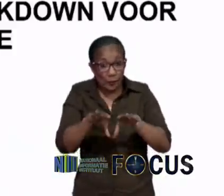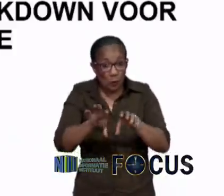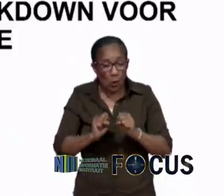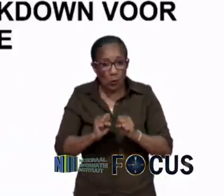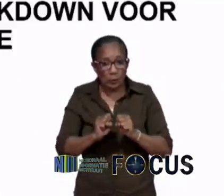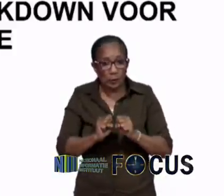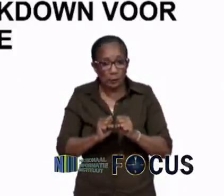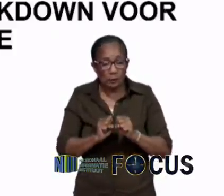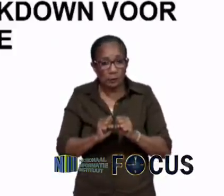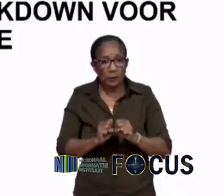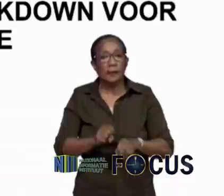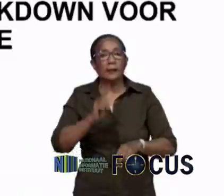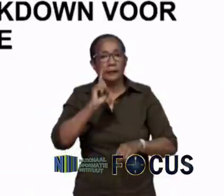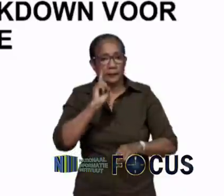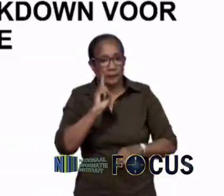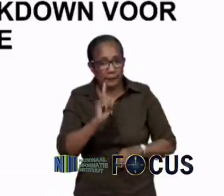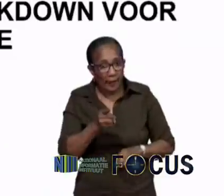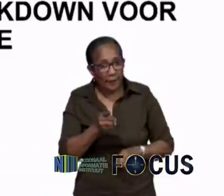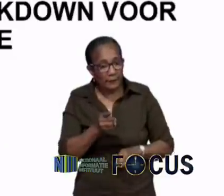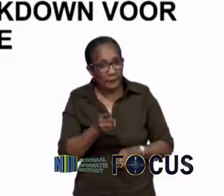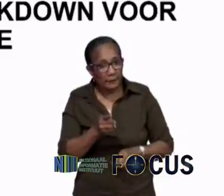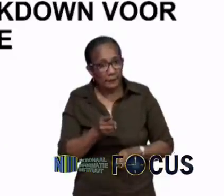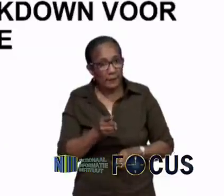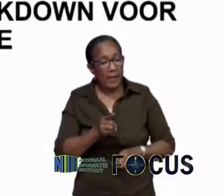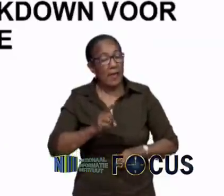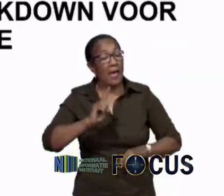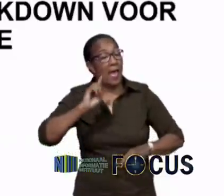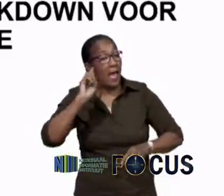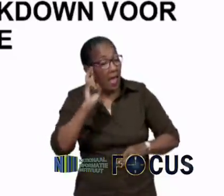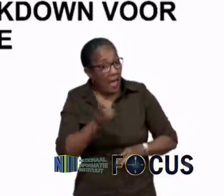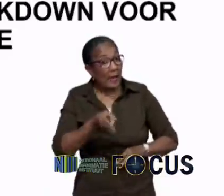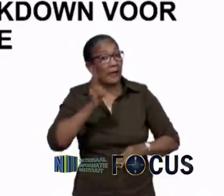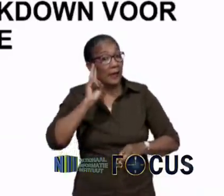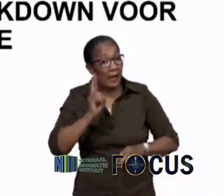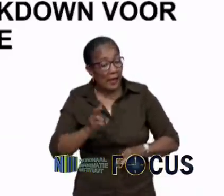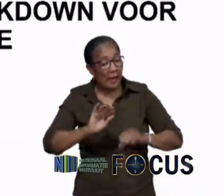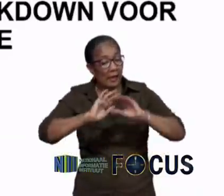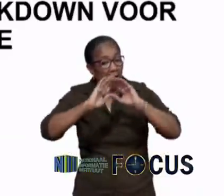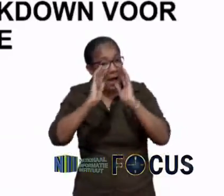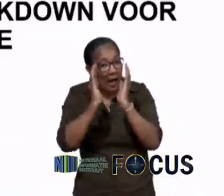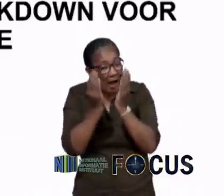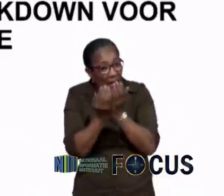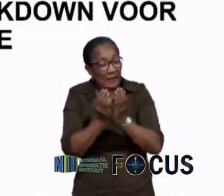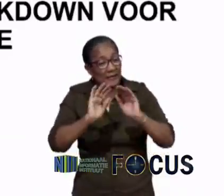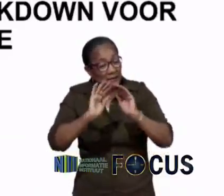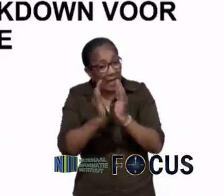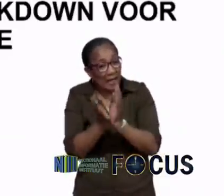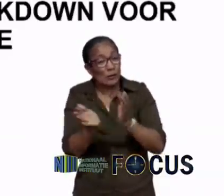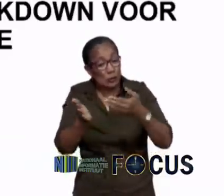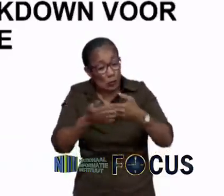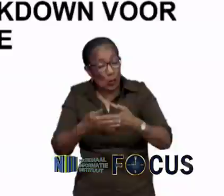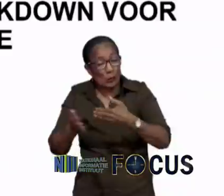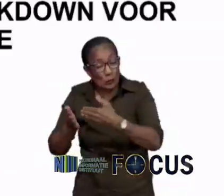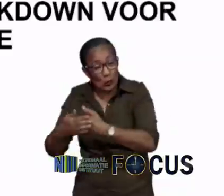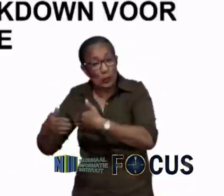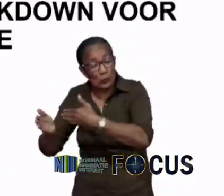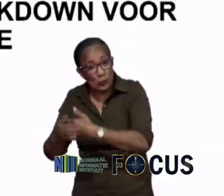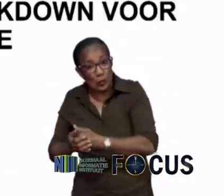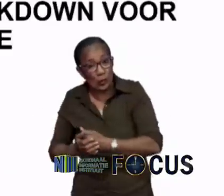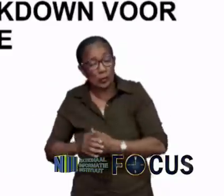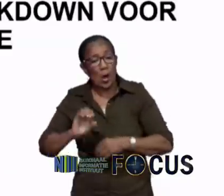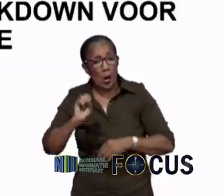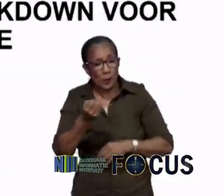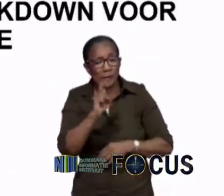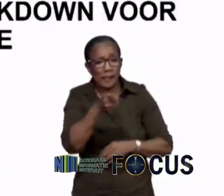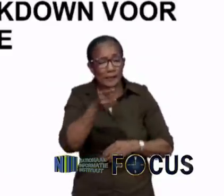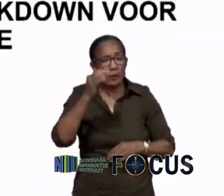had genoodzaak voor haar at te moro tranga. Omdat hij ons maar sabi